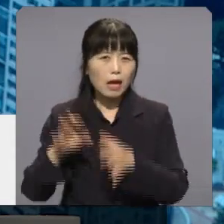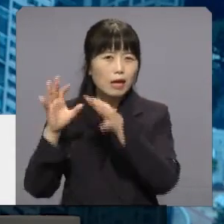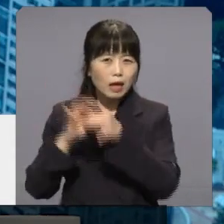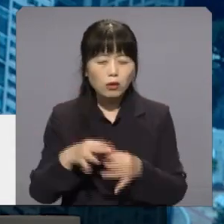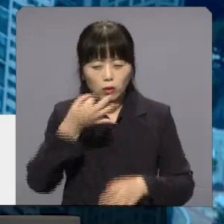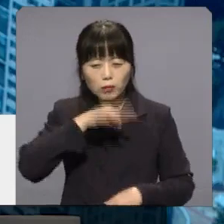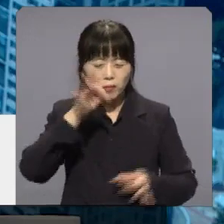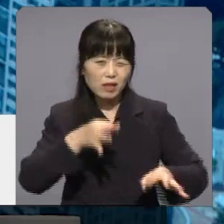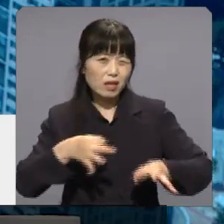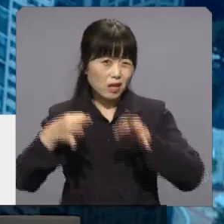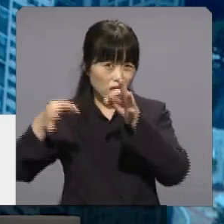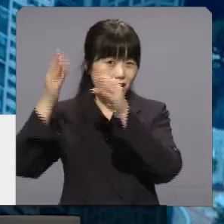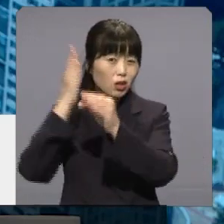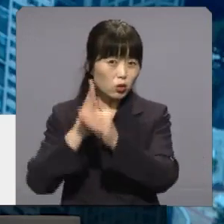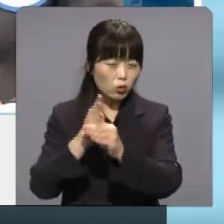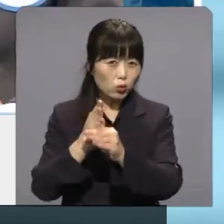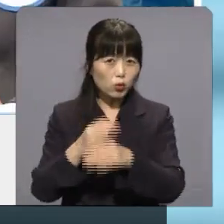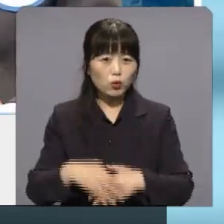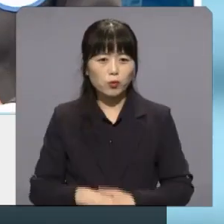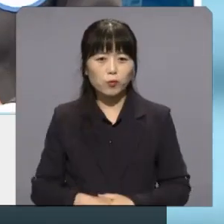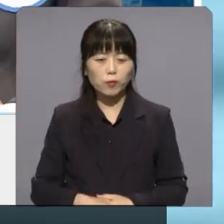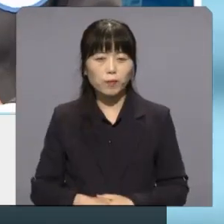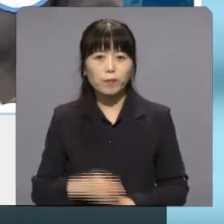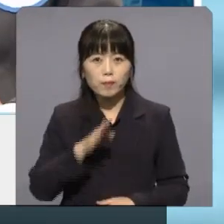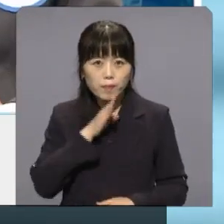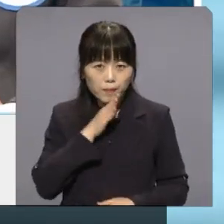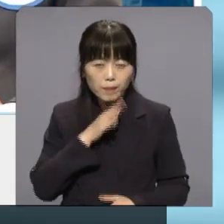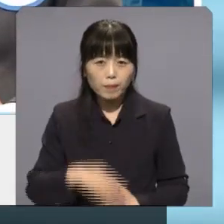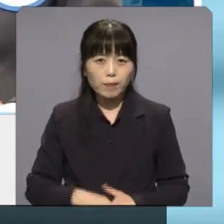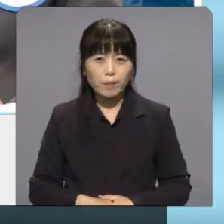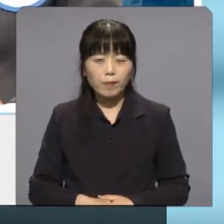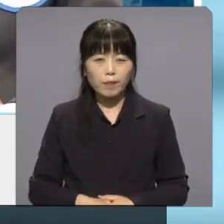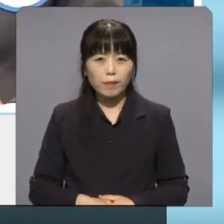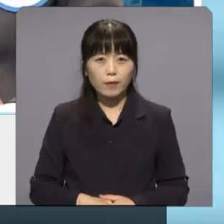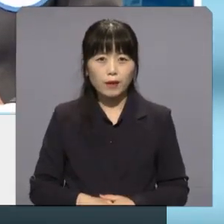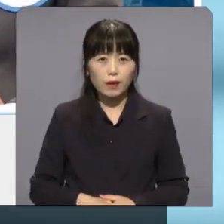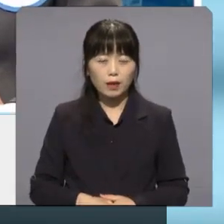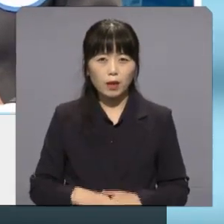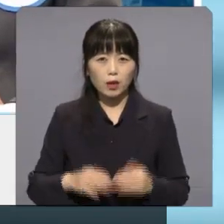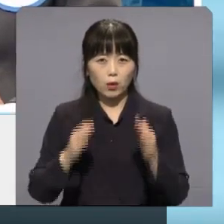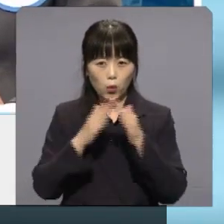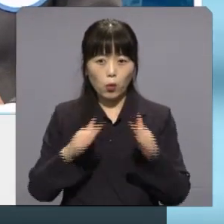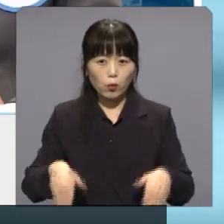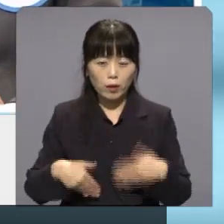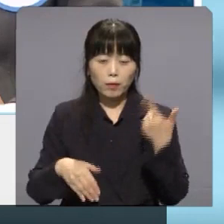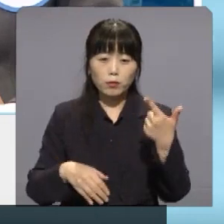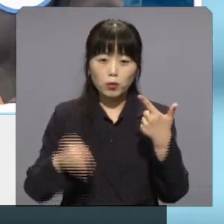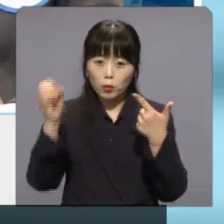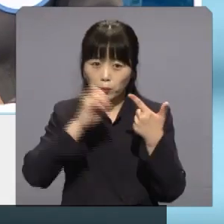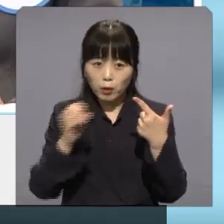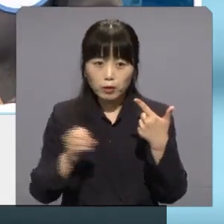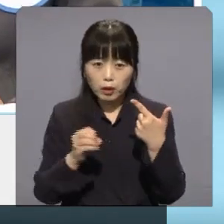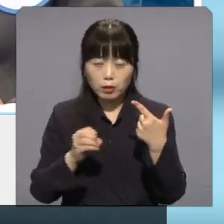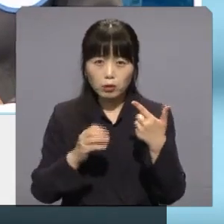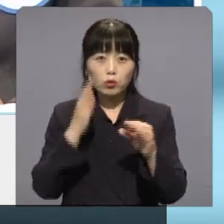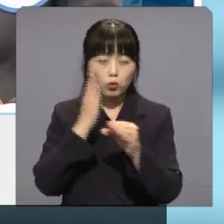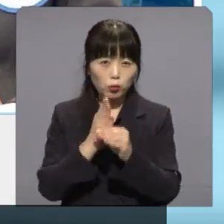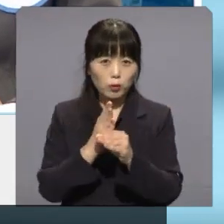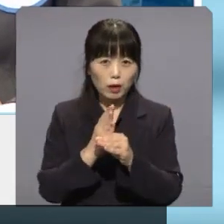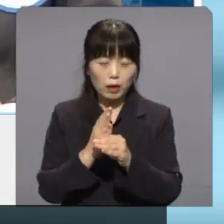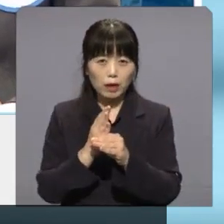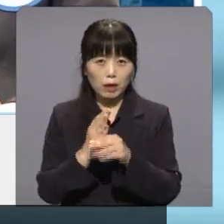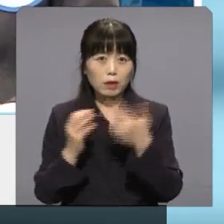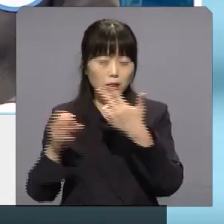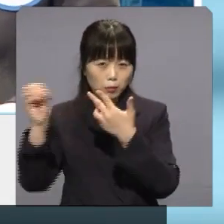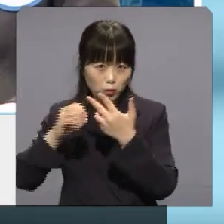올리고 있지 않습니까 그런 사실 이제 사실은 뭐 그 혼합형 같은 경우 뭐 2% 거의 중반까지 이제 5일 후에 다시